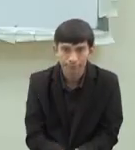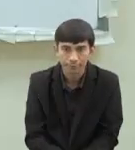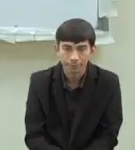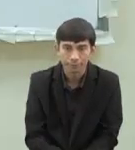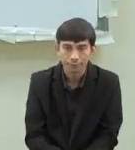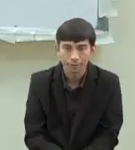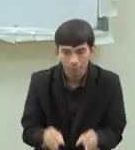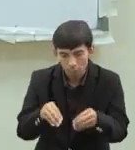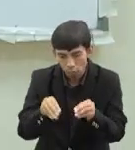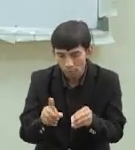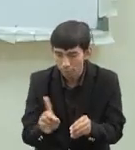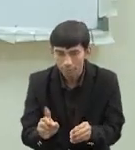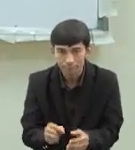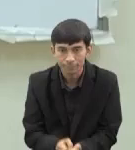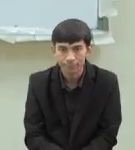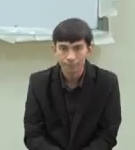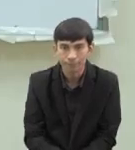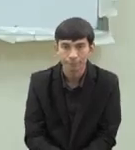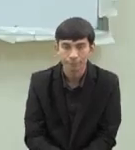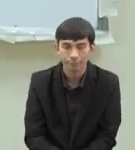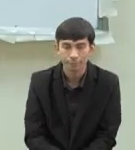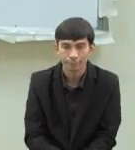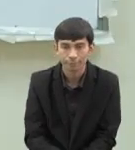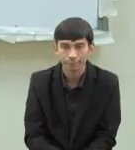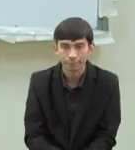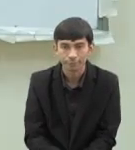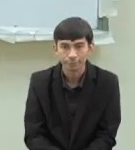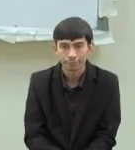lúc nơi ảy nè, từ lúc ảy nè con á.